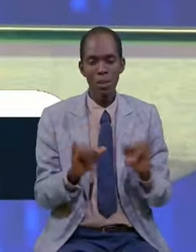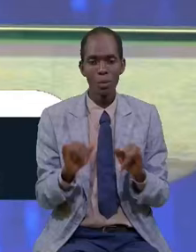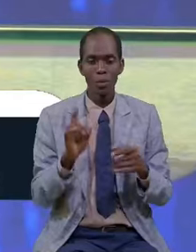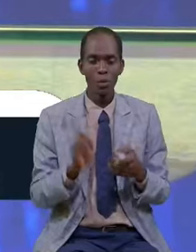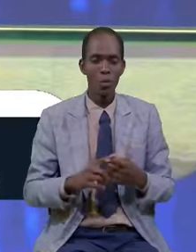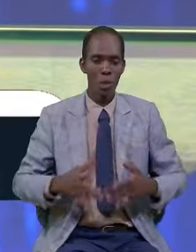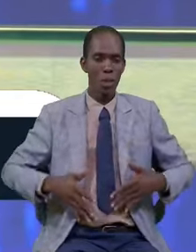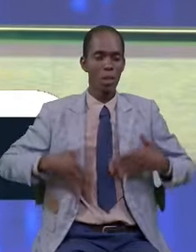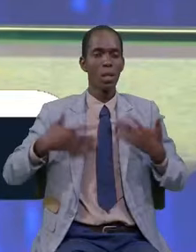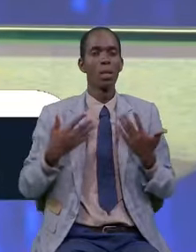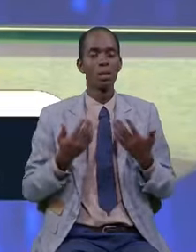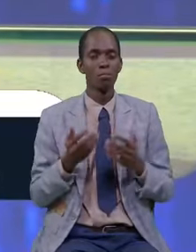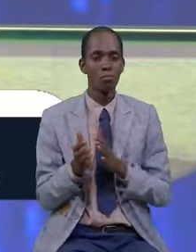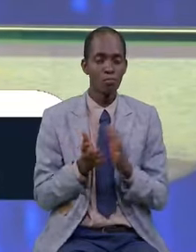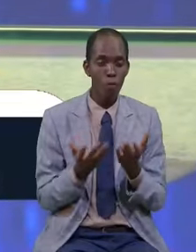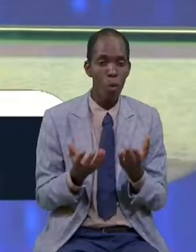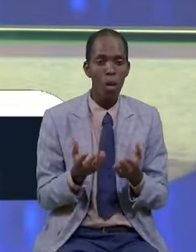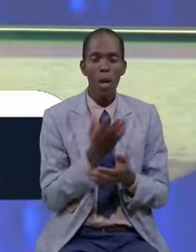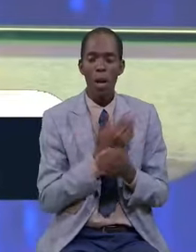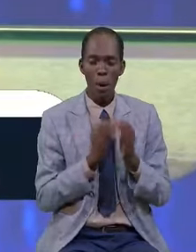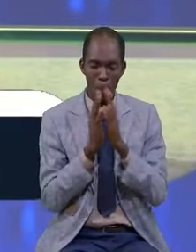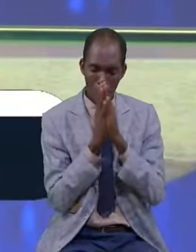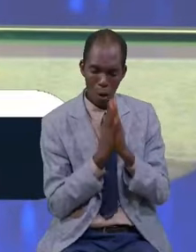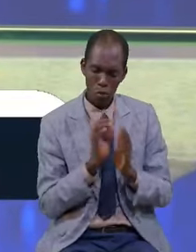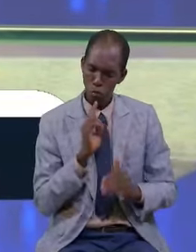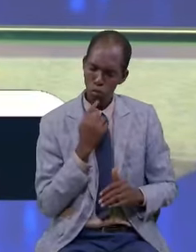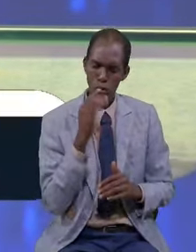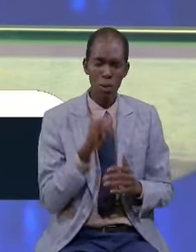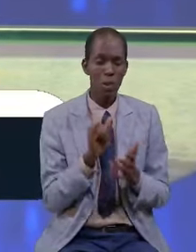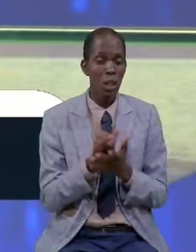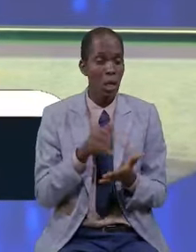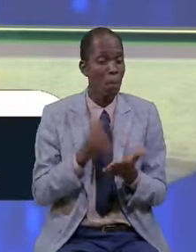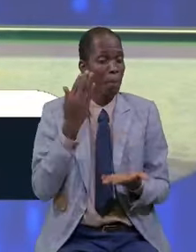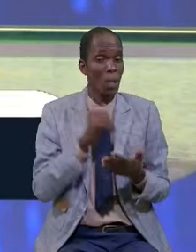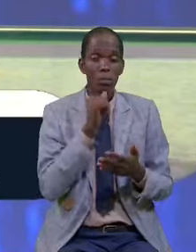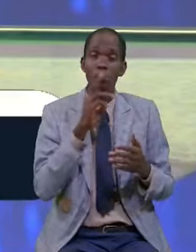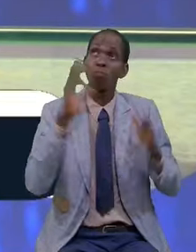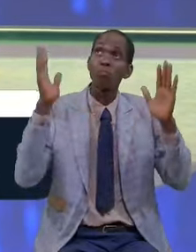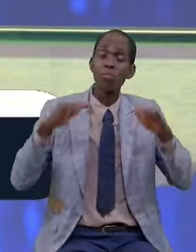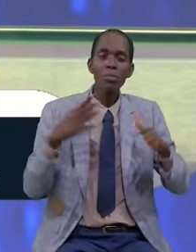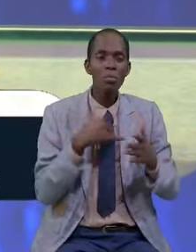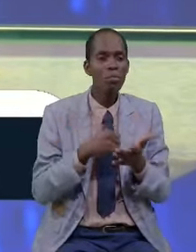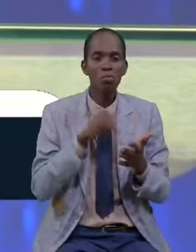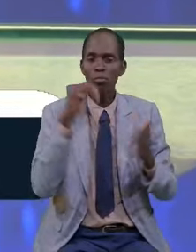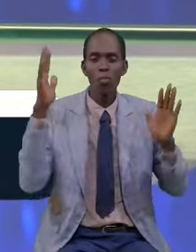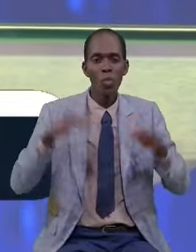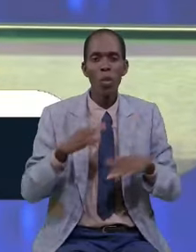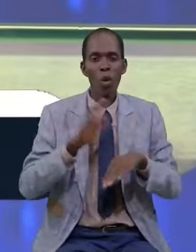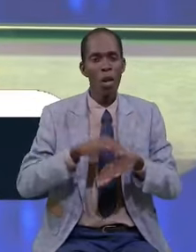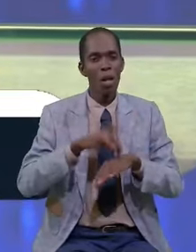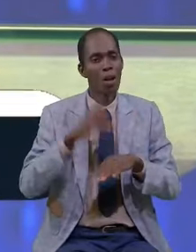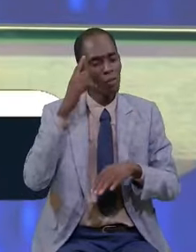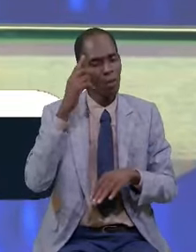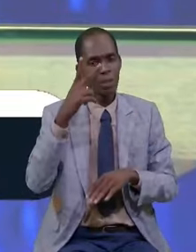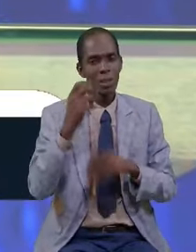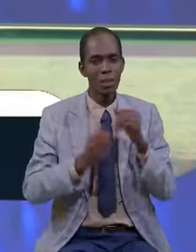nous. Il pria avec instance pour qu'il ne plût point. Et il ne tomba point de pluie sur